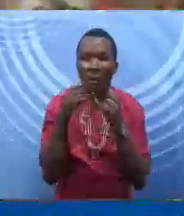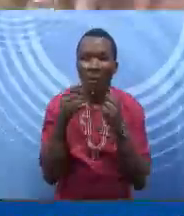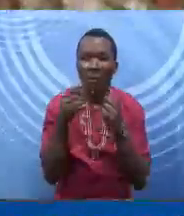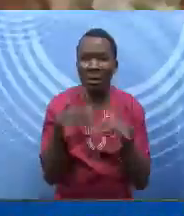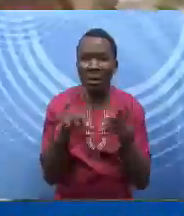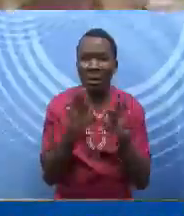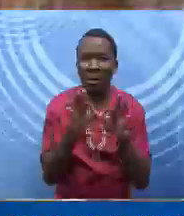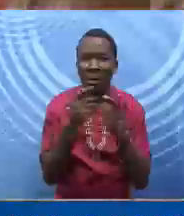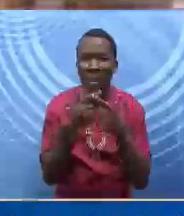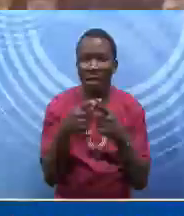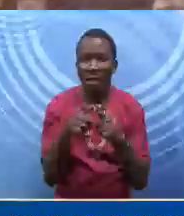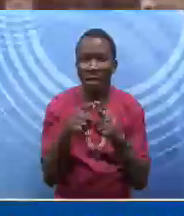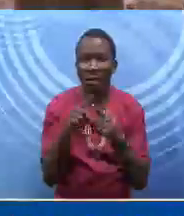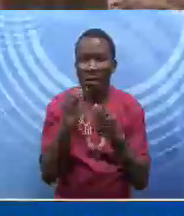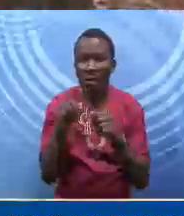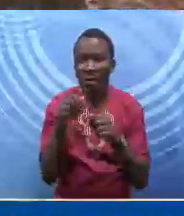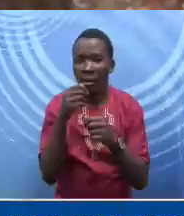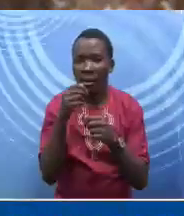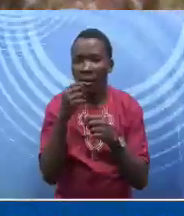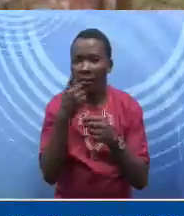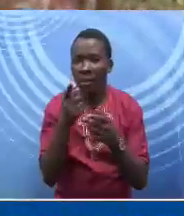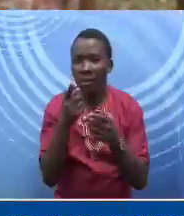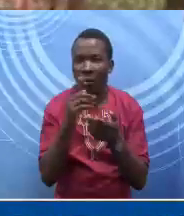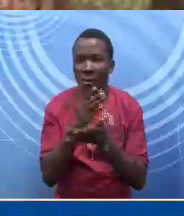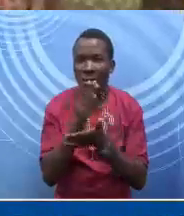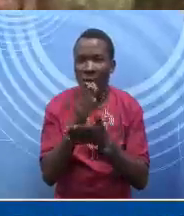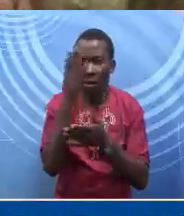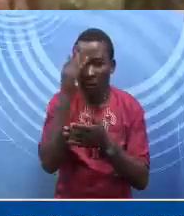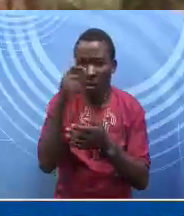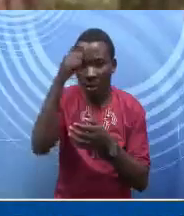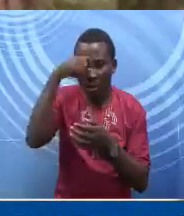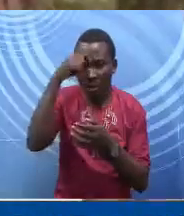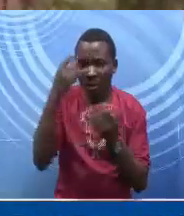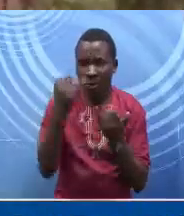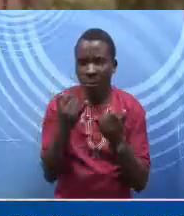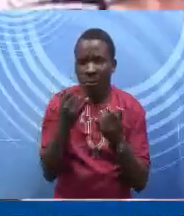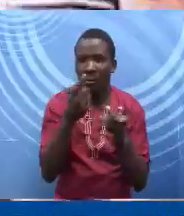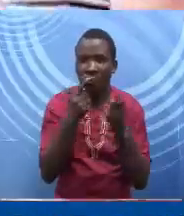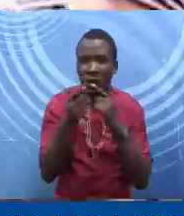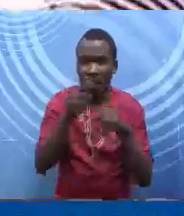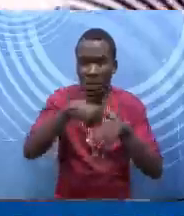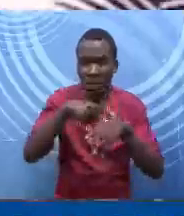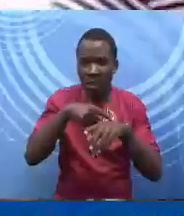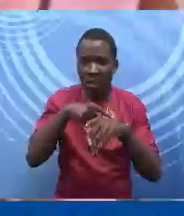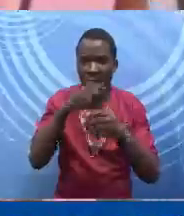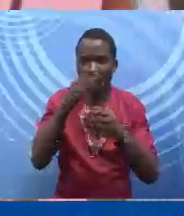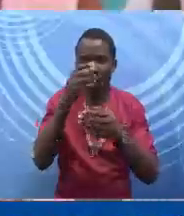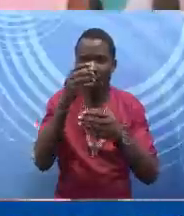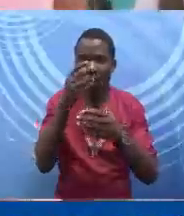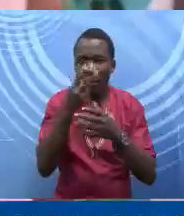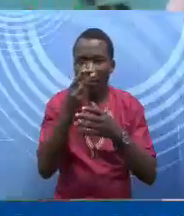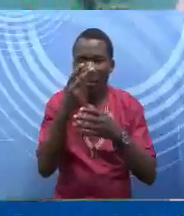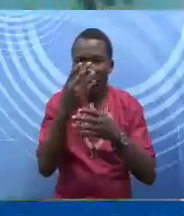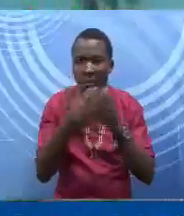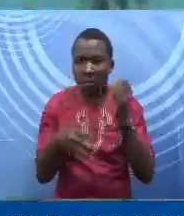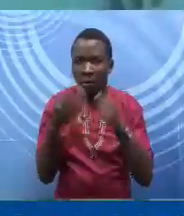haribo basa n'abavuga ukuri bajijutse. Ubu tuvugana aya masaha bombi uko ari batatu barafunze. Bafungiye